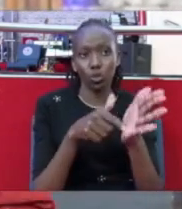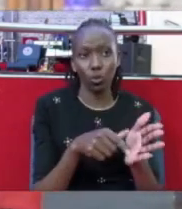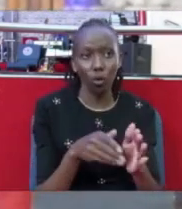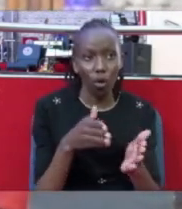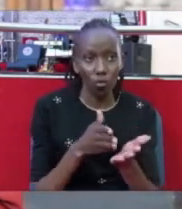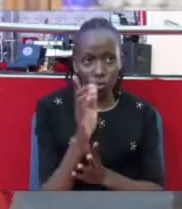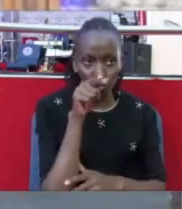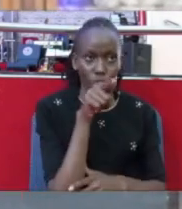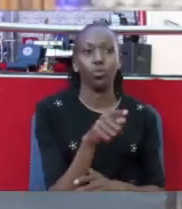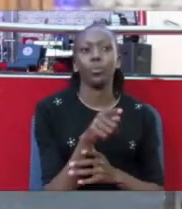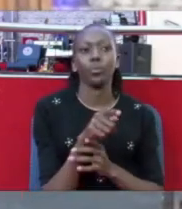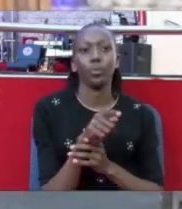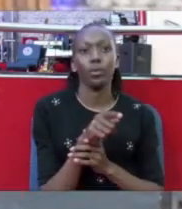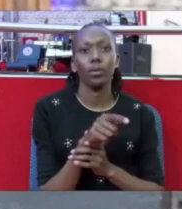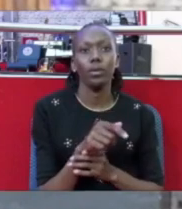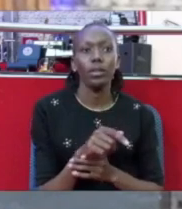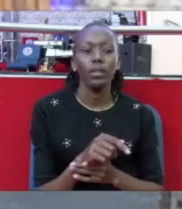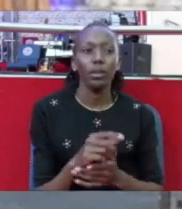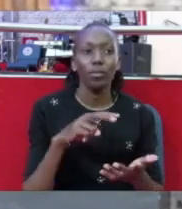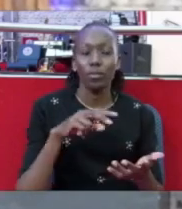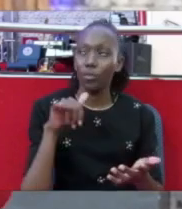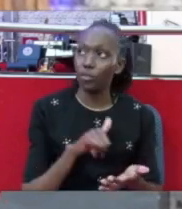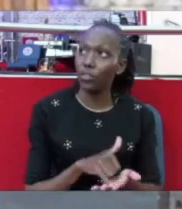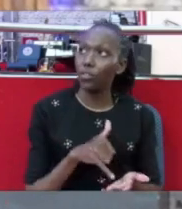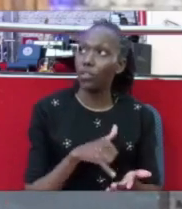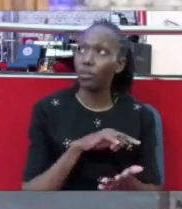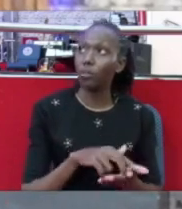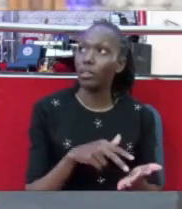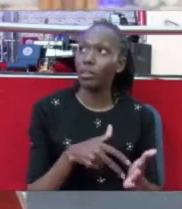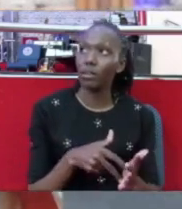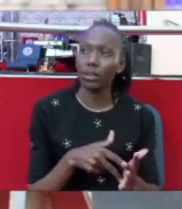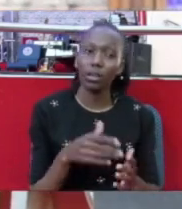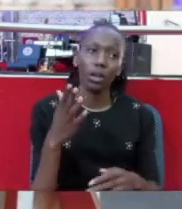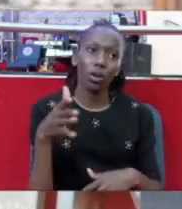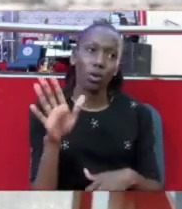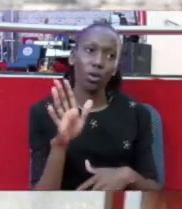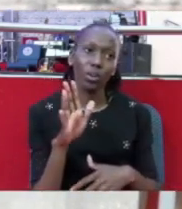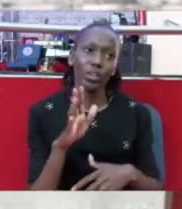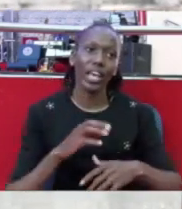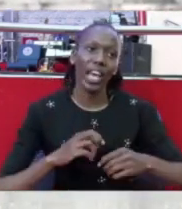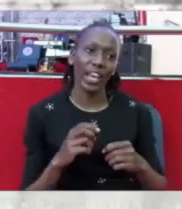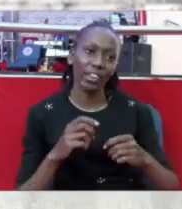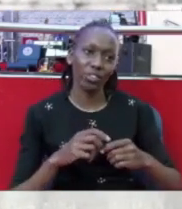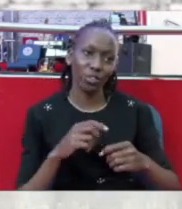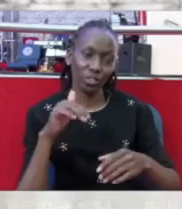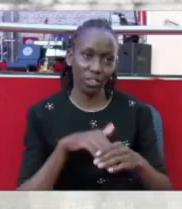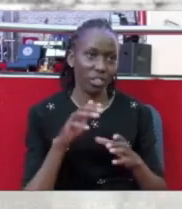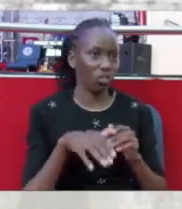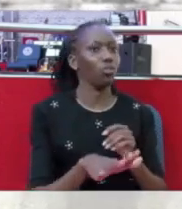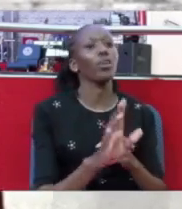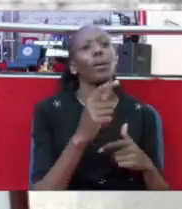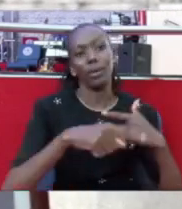what this means is this. Na hii inamaanisha hivi. God takes pleasure in your prosperity. Mungu anatamaniyo